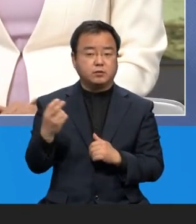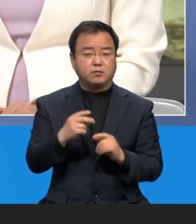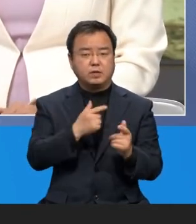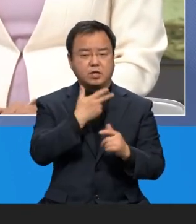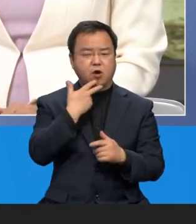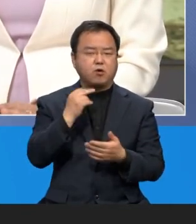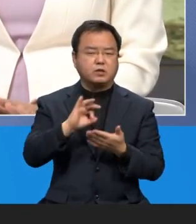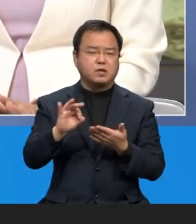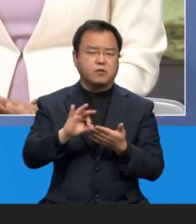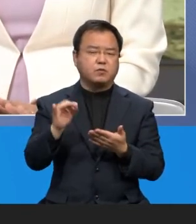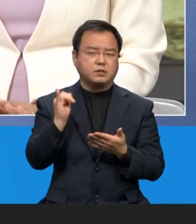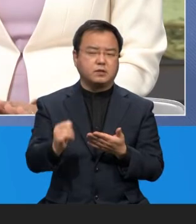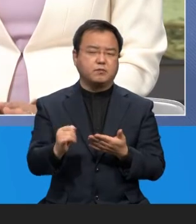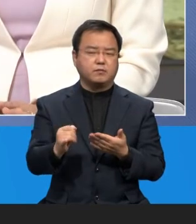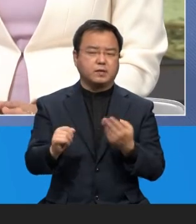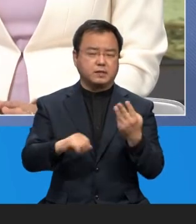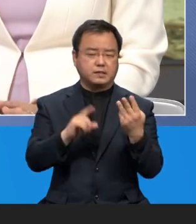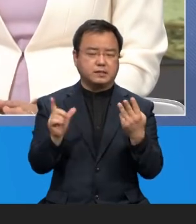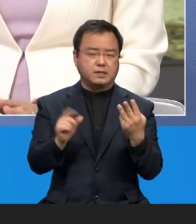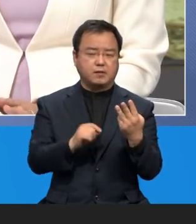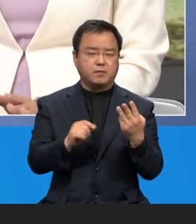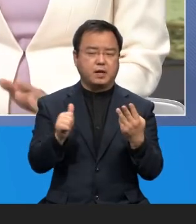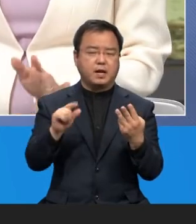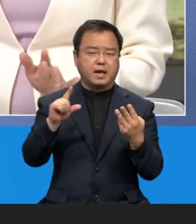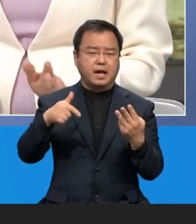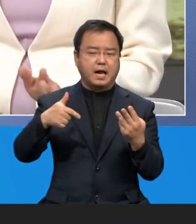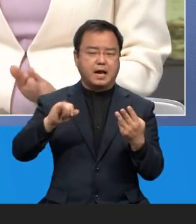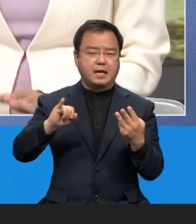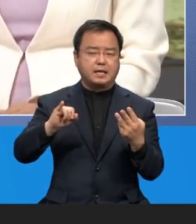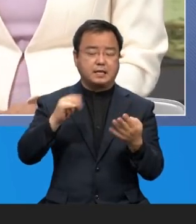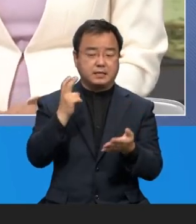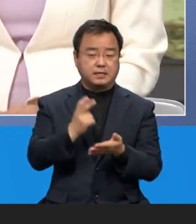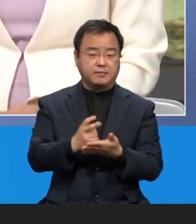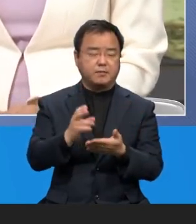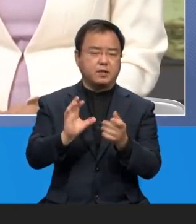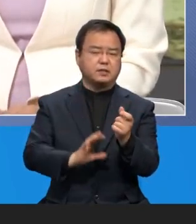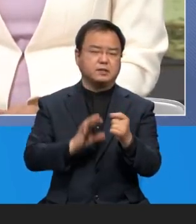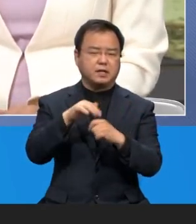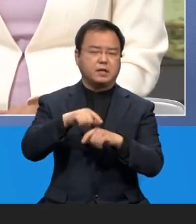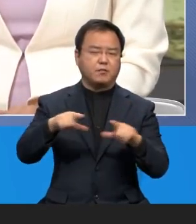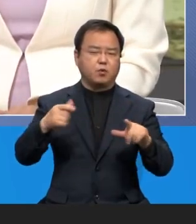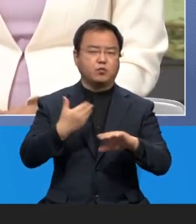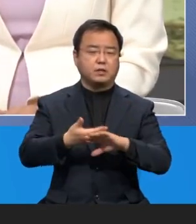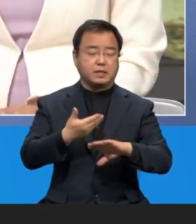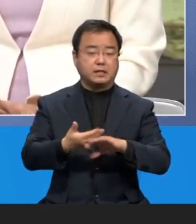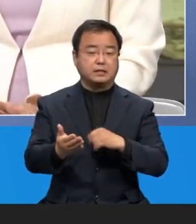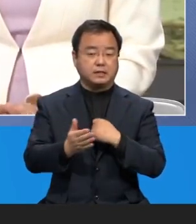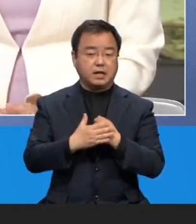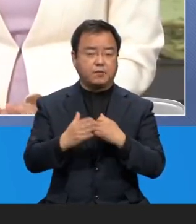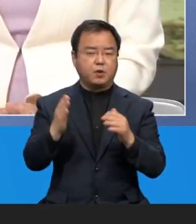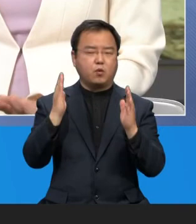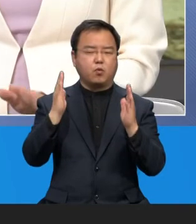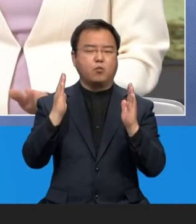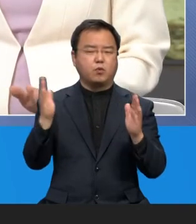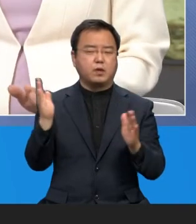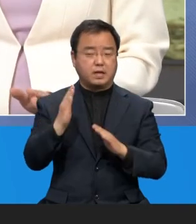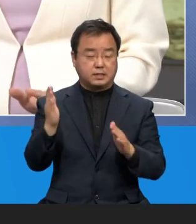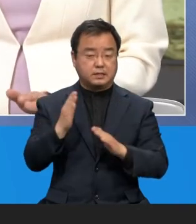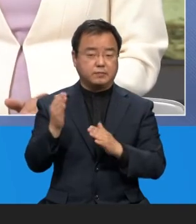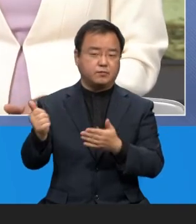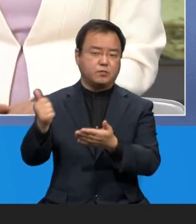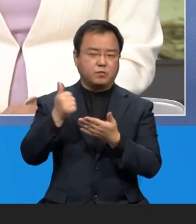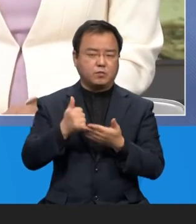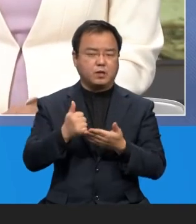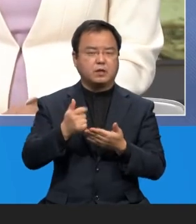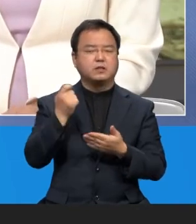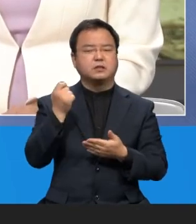점, 그리고 3월 학기제, 즉 세계 표준과는 다른 학사 제도 탓에 유학생 유치가 적다는 점도 좀 일본 대학의